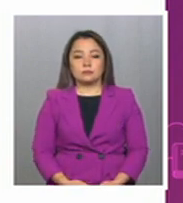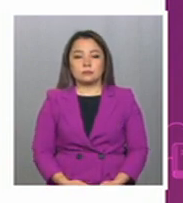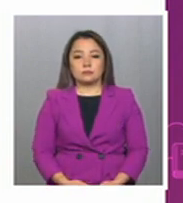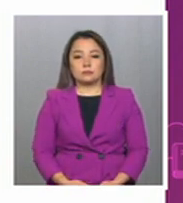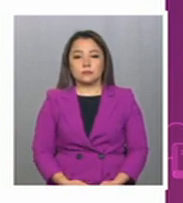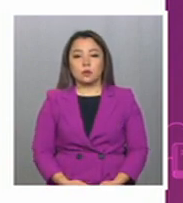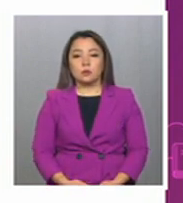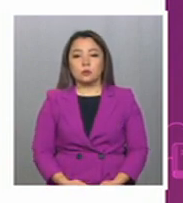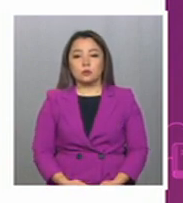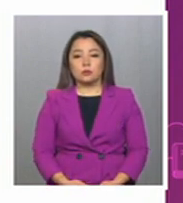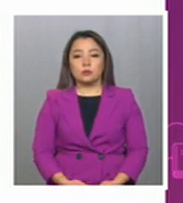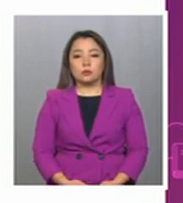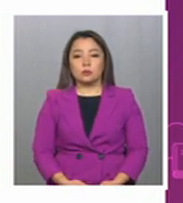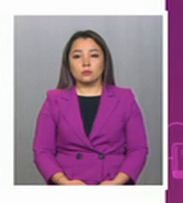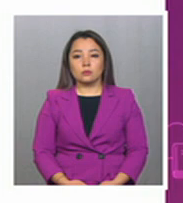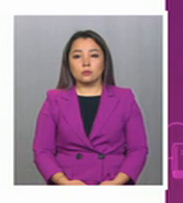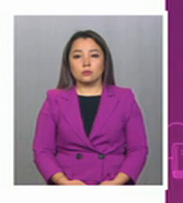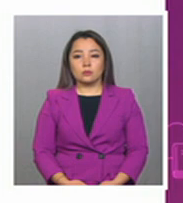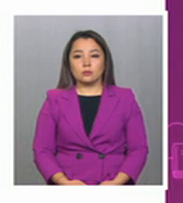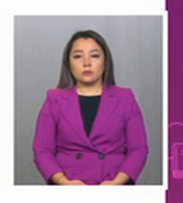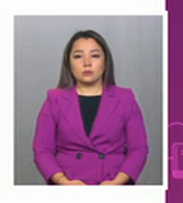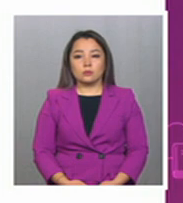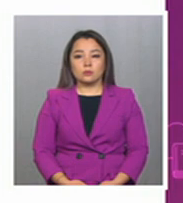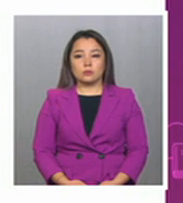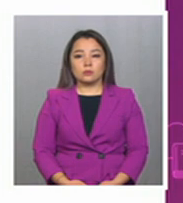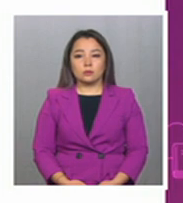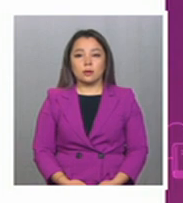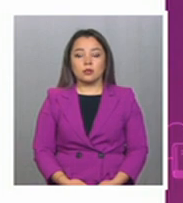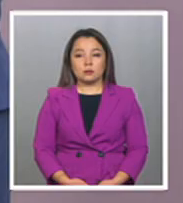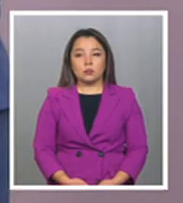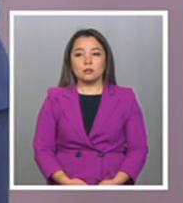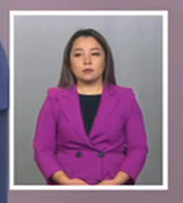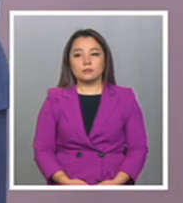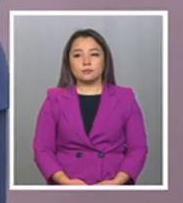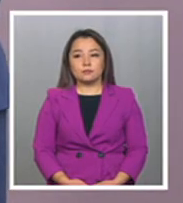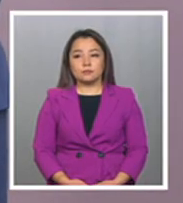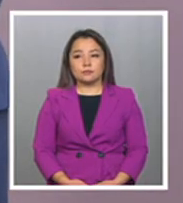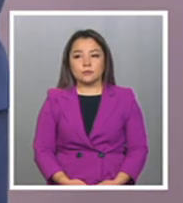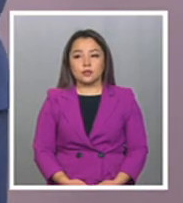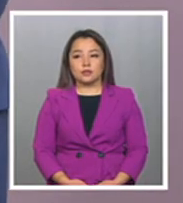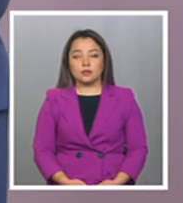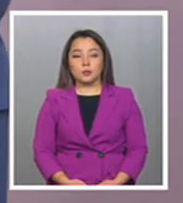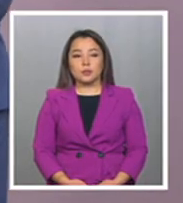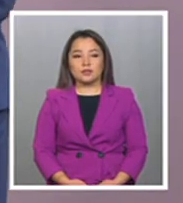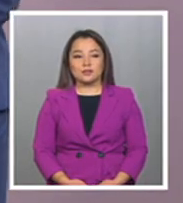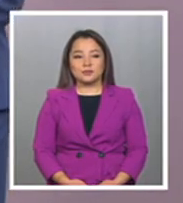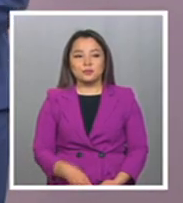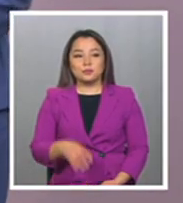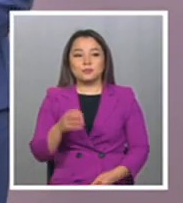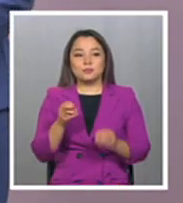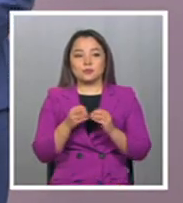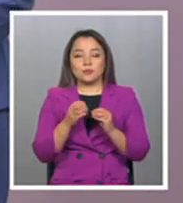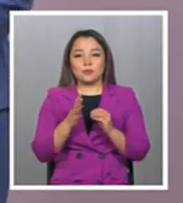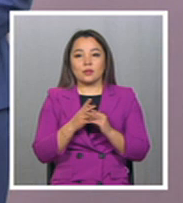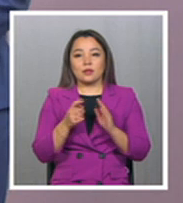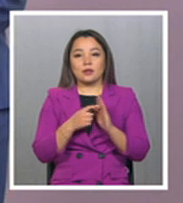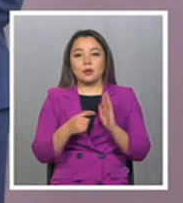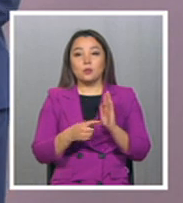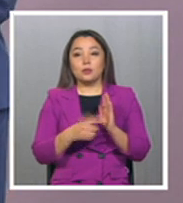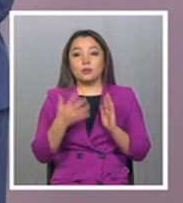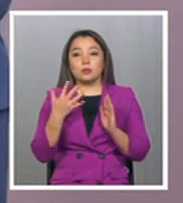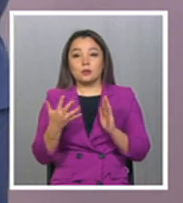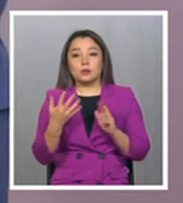артық. 15 пен 5 сандарының бөліндісі 3-ке тең. 24 пен 6 сандарының бөліндісі 4-ке